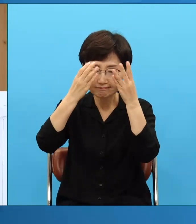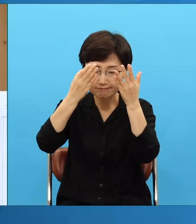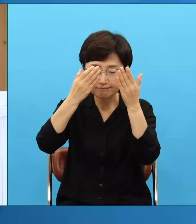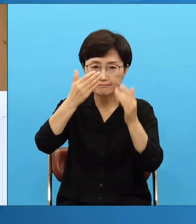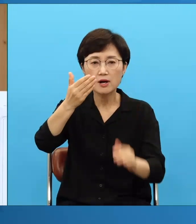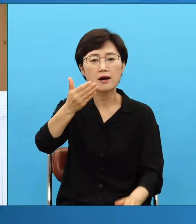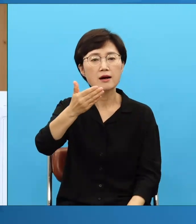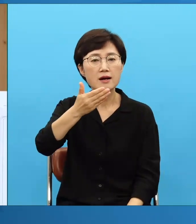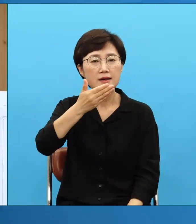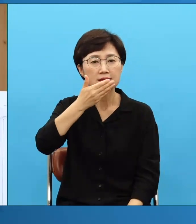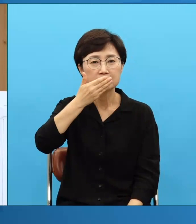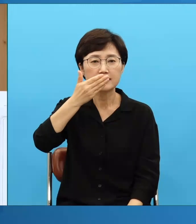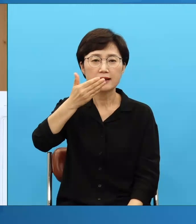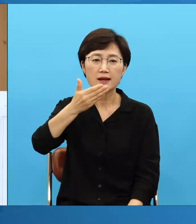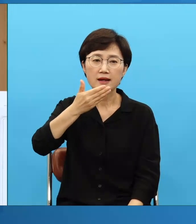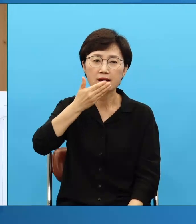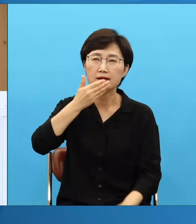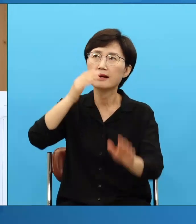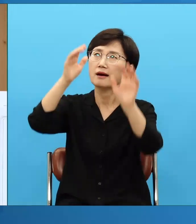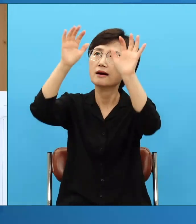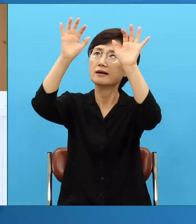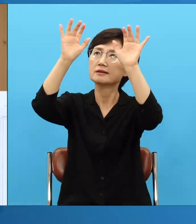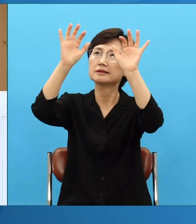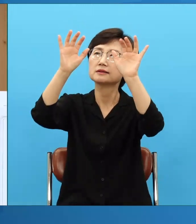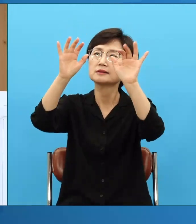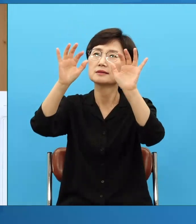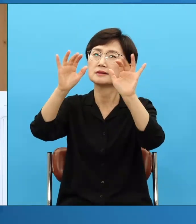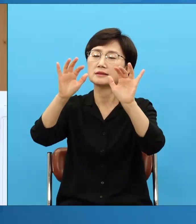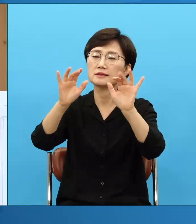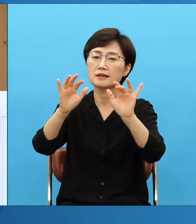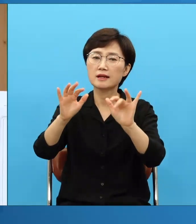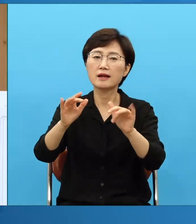하늘에서 새 양식